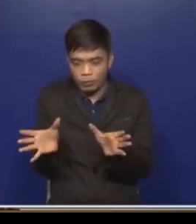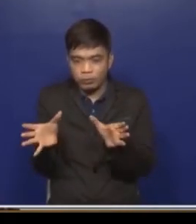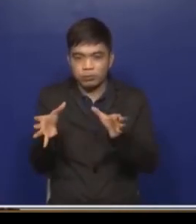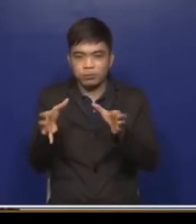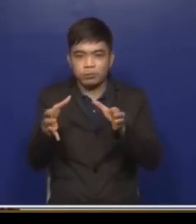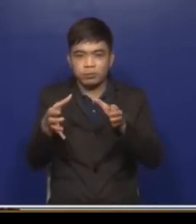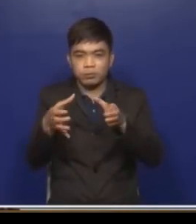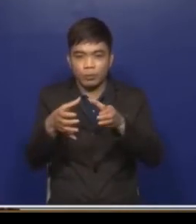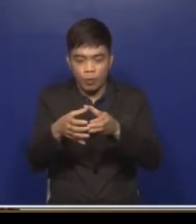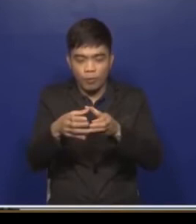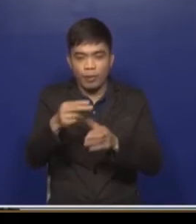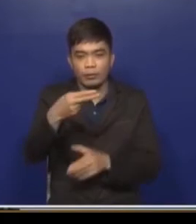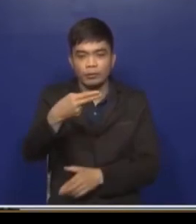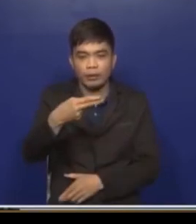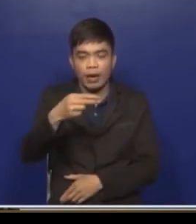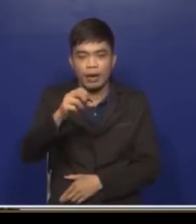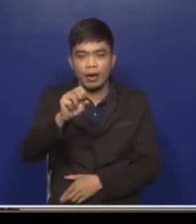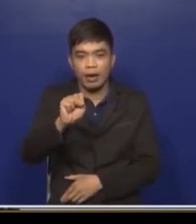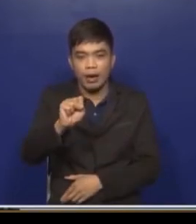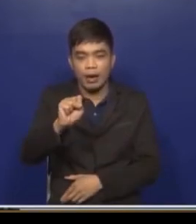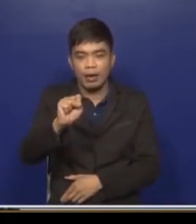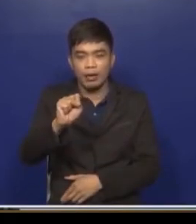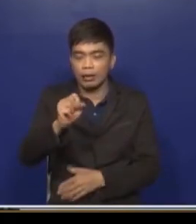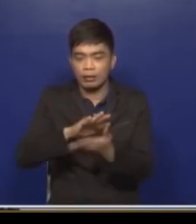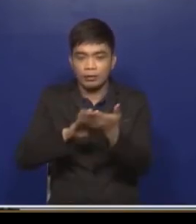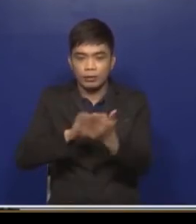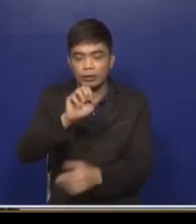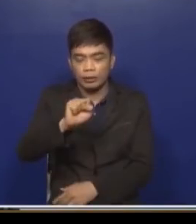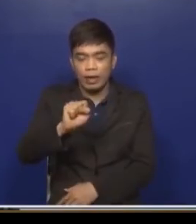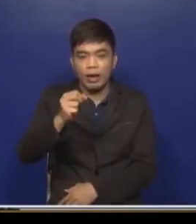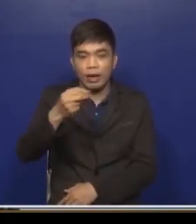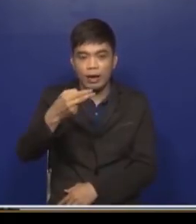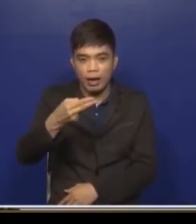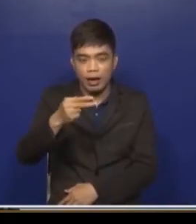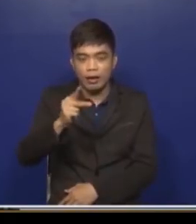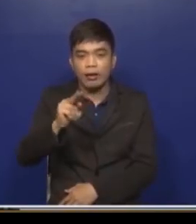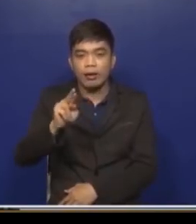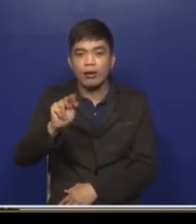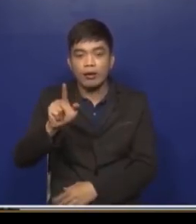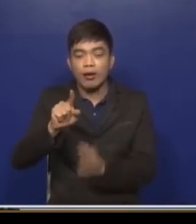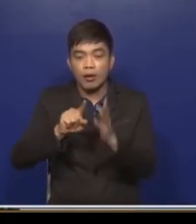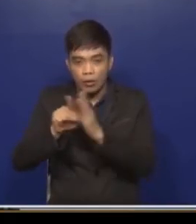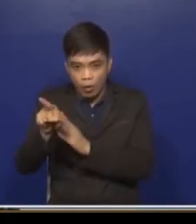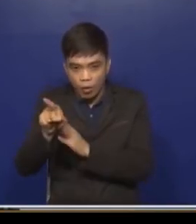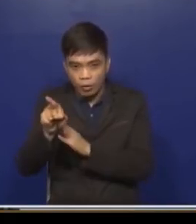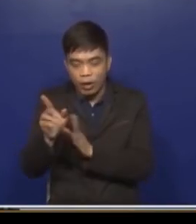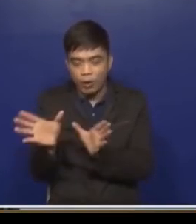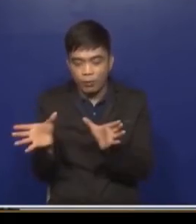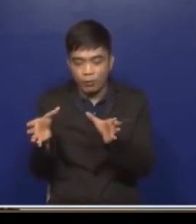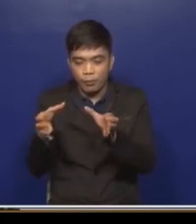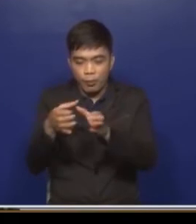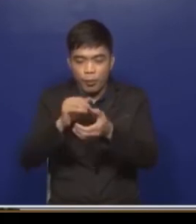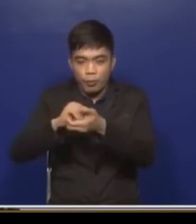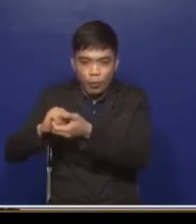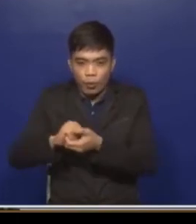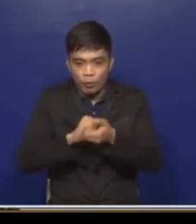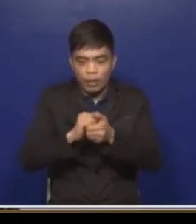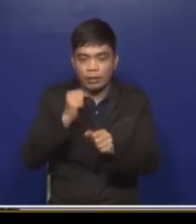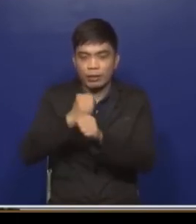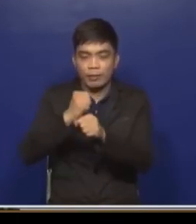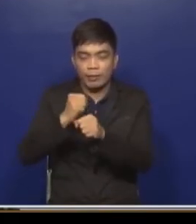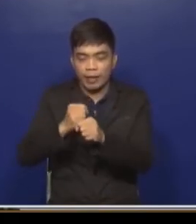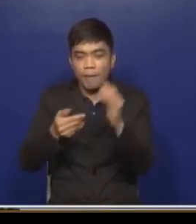แล้แต่ละศากร ก็รวมตัวกันเป็จุมนุมศากร ปามน้มนโดยจมนมศากร ปามน้มนนี้ีประโยชน